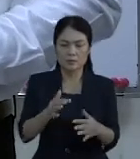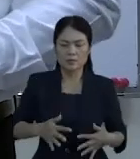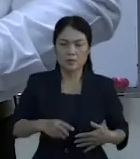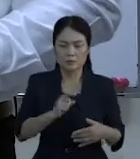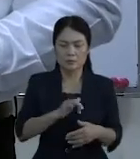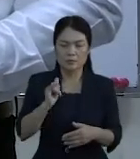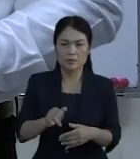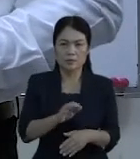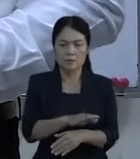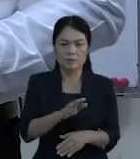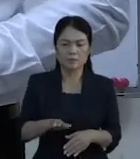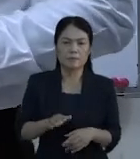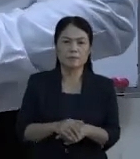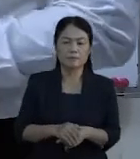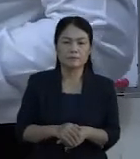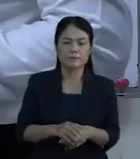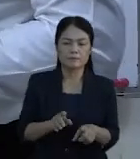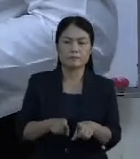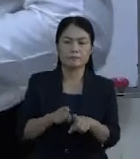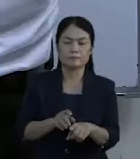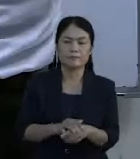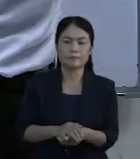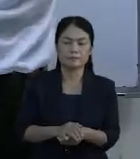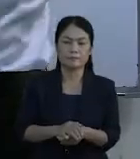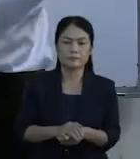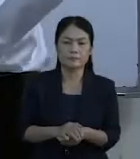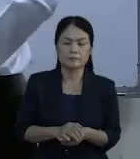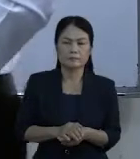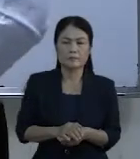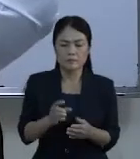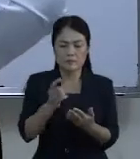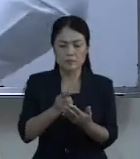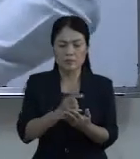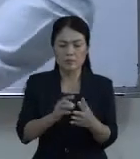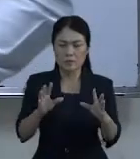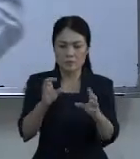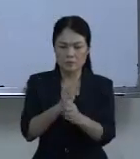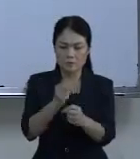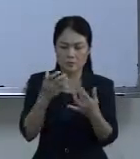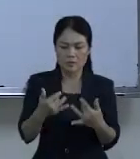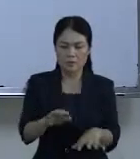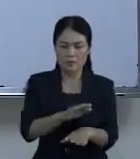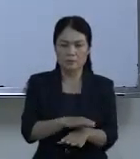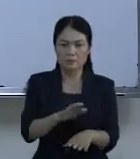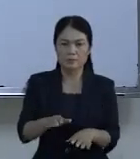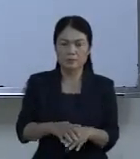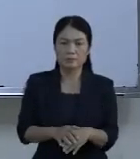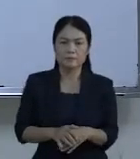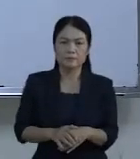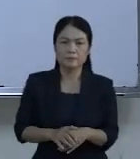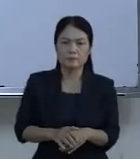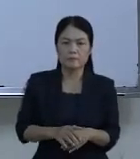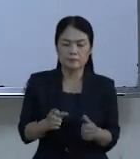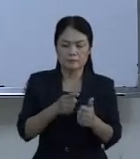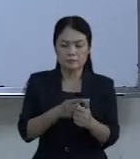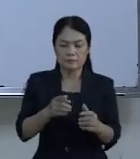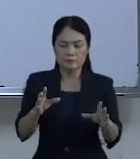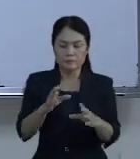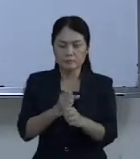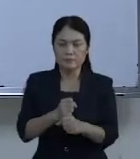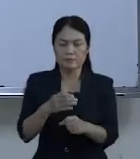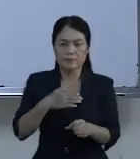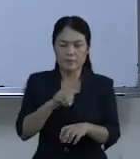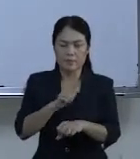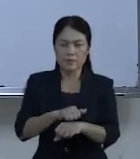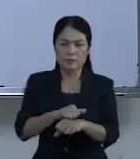việc phiêu luôn được bỏ câu này nè con đấy và mê điên nhưng mà mình chọn hai là con đấy và chẳng muốn chọn nó có cụ